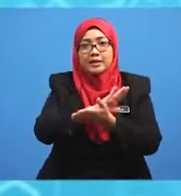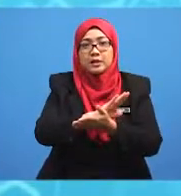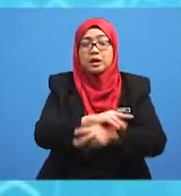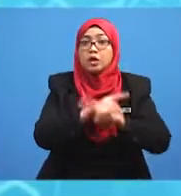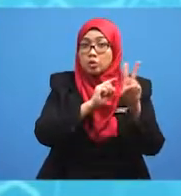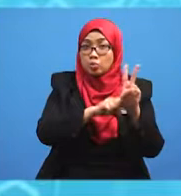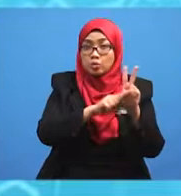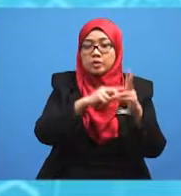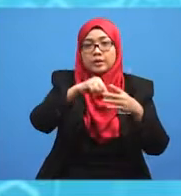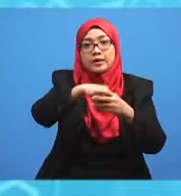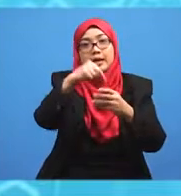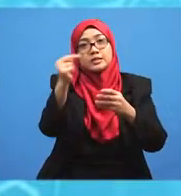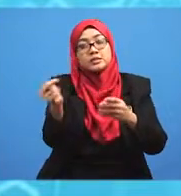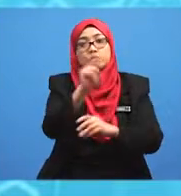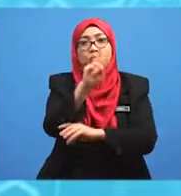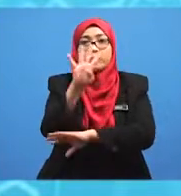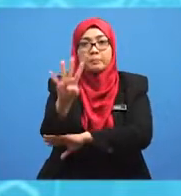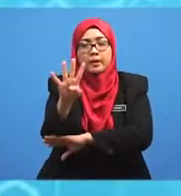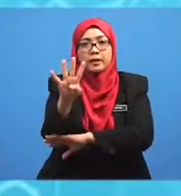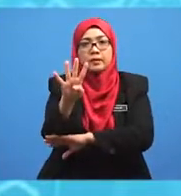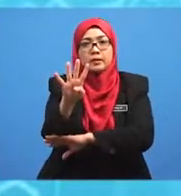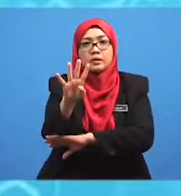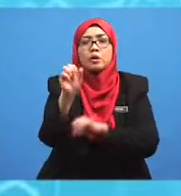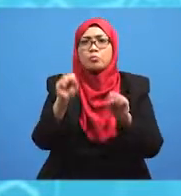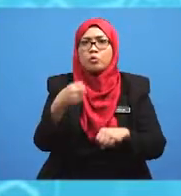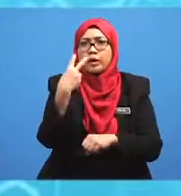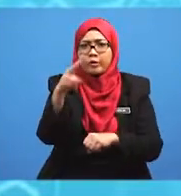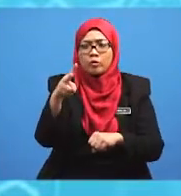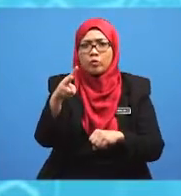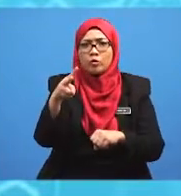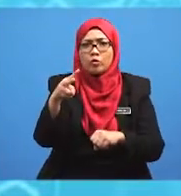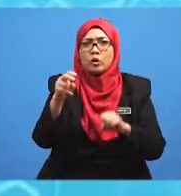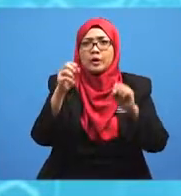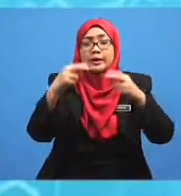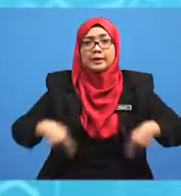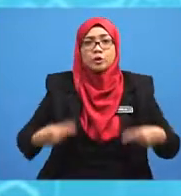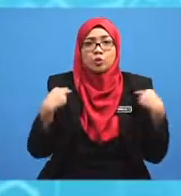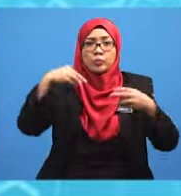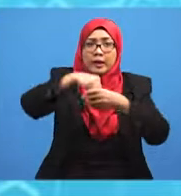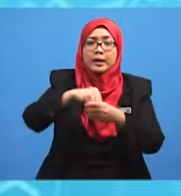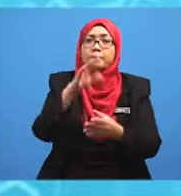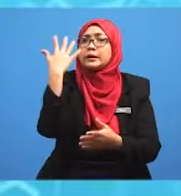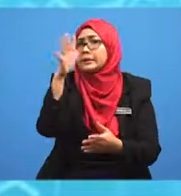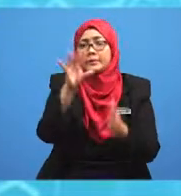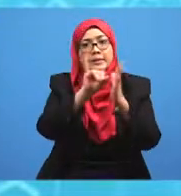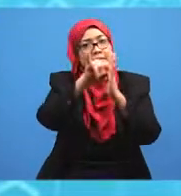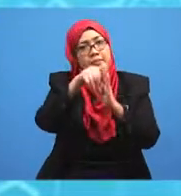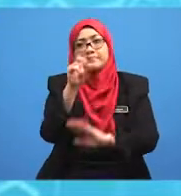Natrium-24. Ia mempunyai setengah hayat selama 15 jam yang digunakan untuk